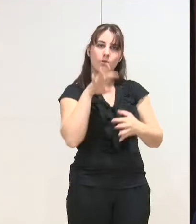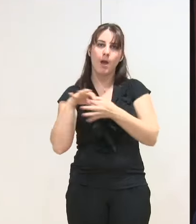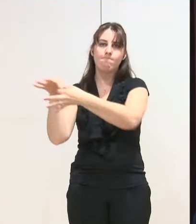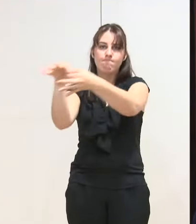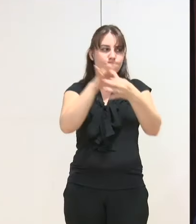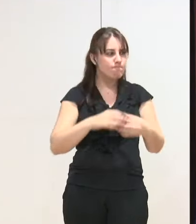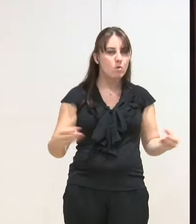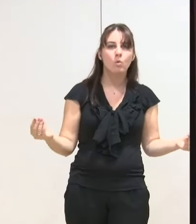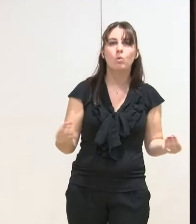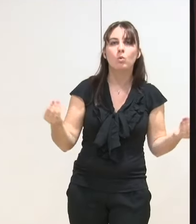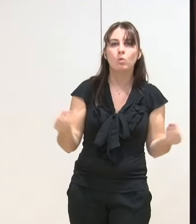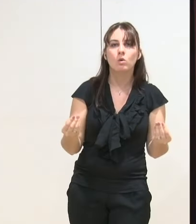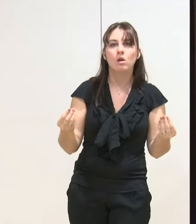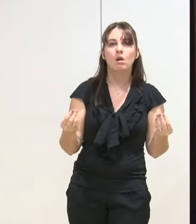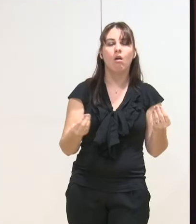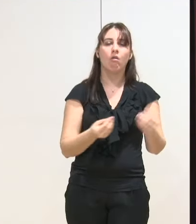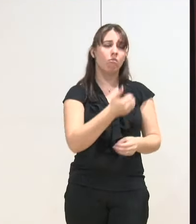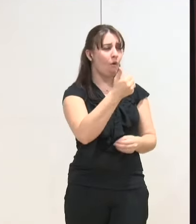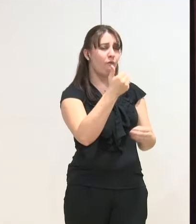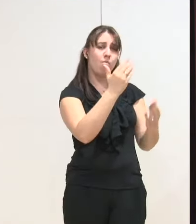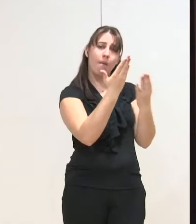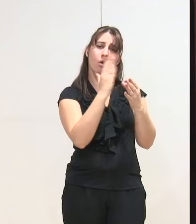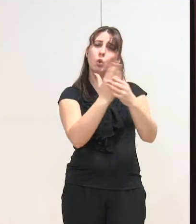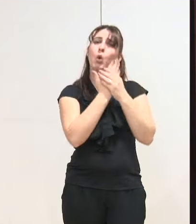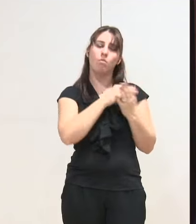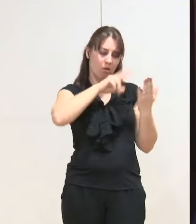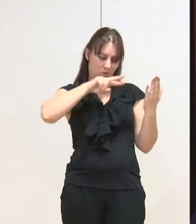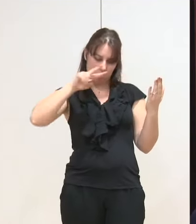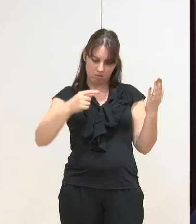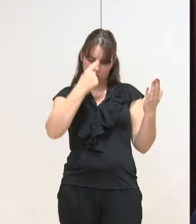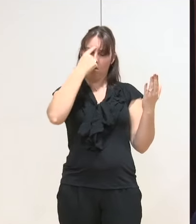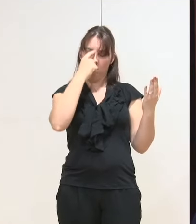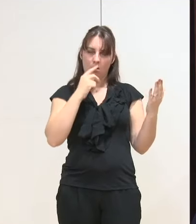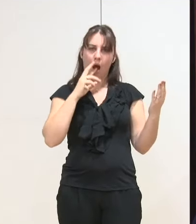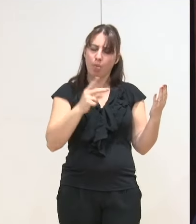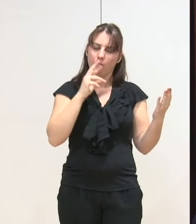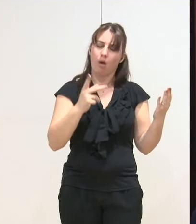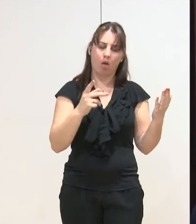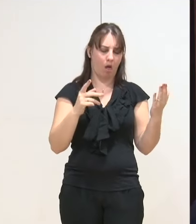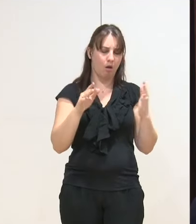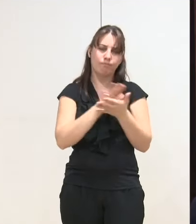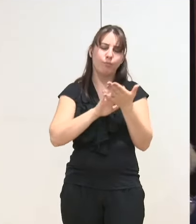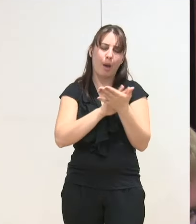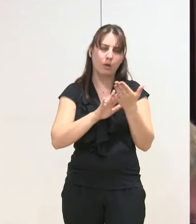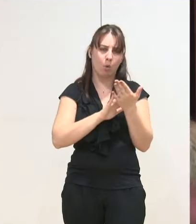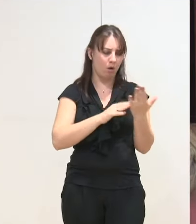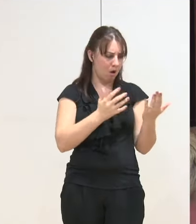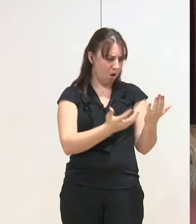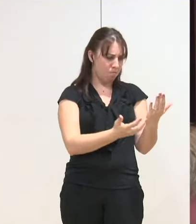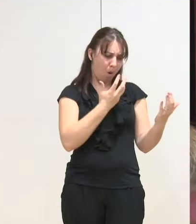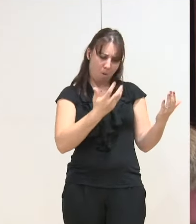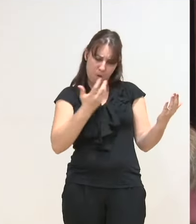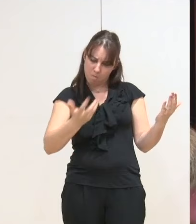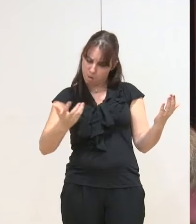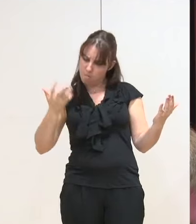dire en continuant la lecture de votre document on est frappé pardon en même temps par le nombre